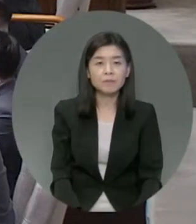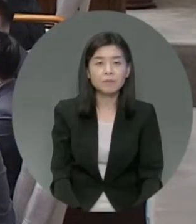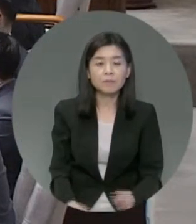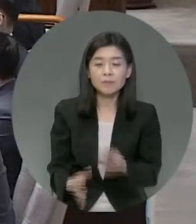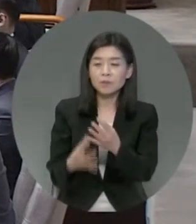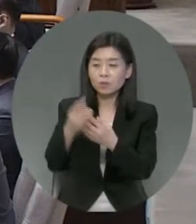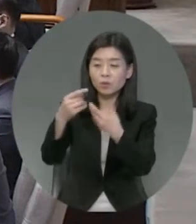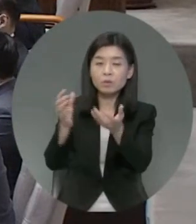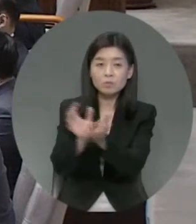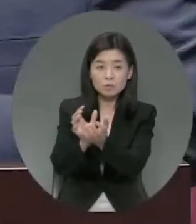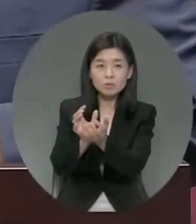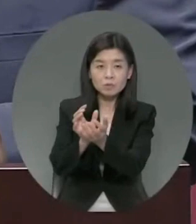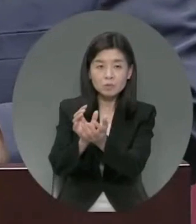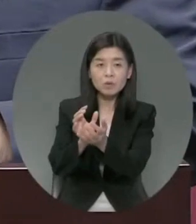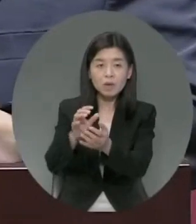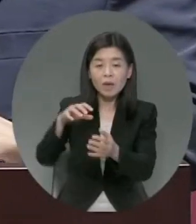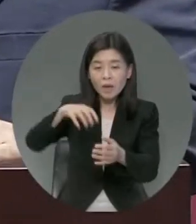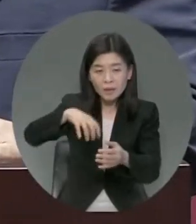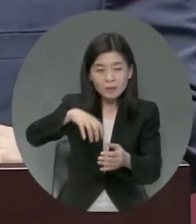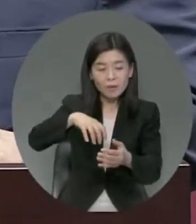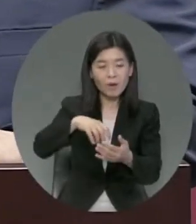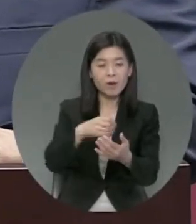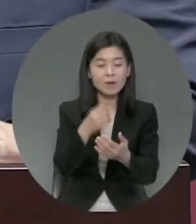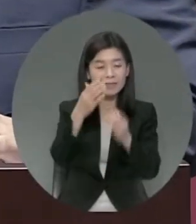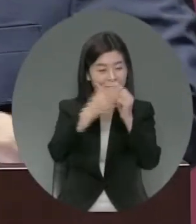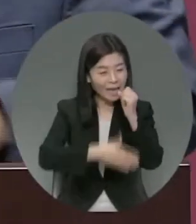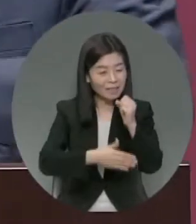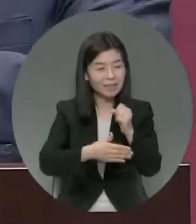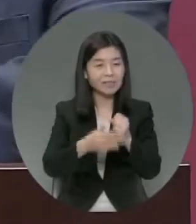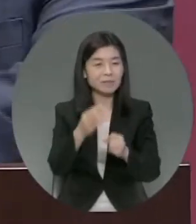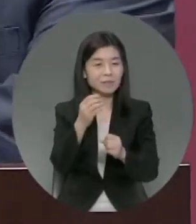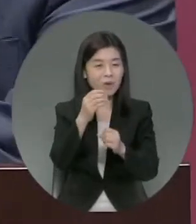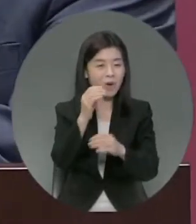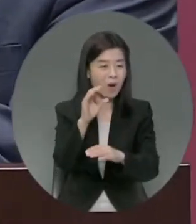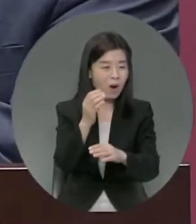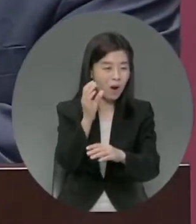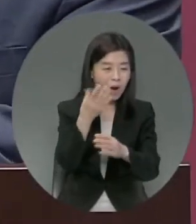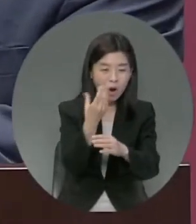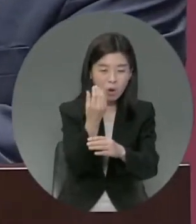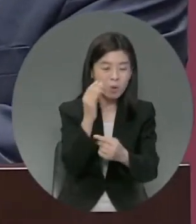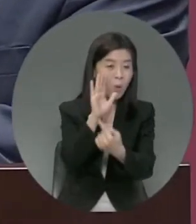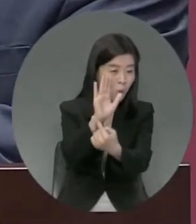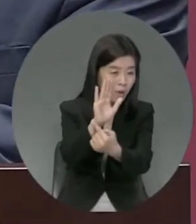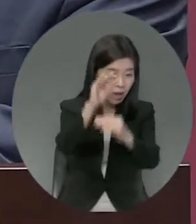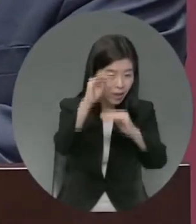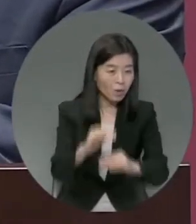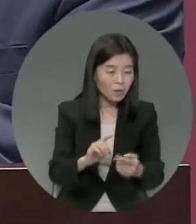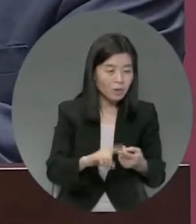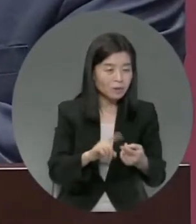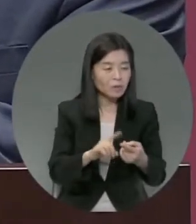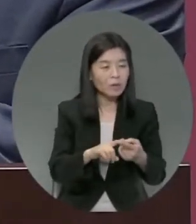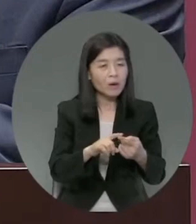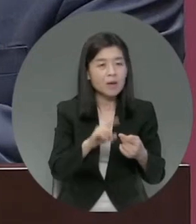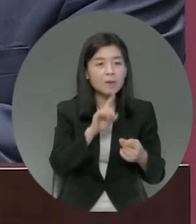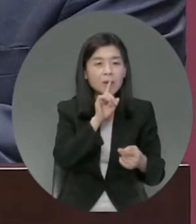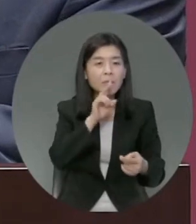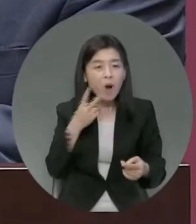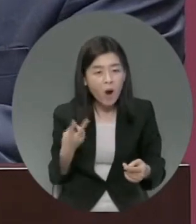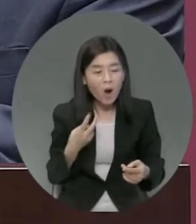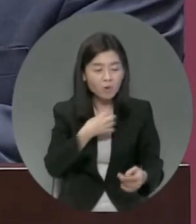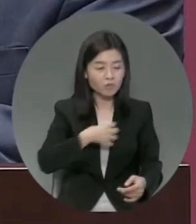어민 북송 사진과 동영상 공개하면서 북송에 관한 기존 입장을 번복한 것에 우려를 표한다. 상황